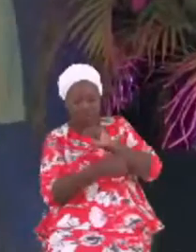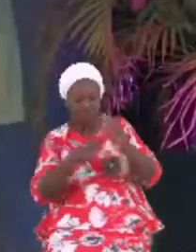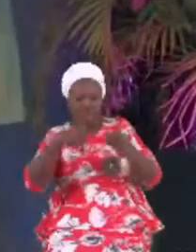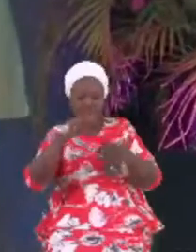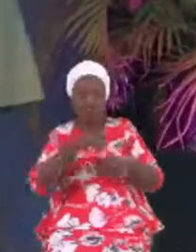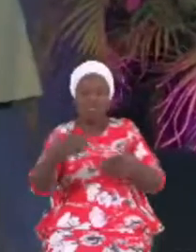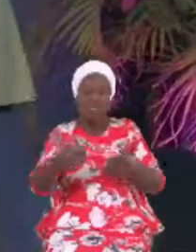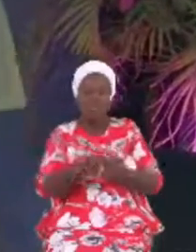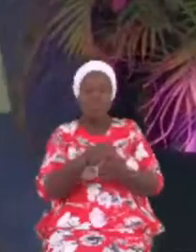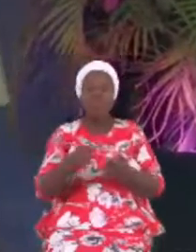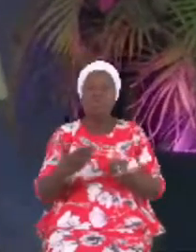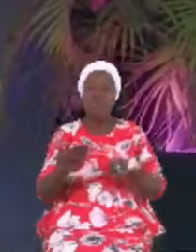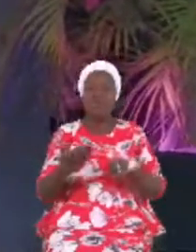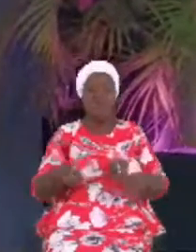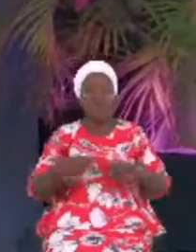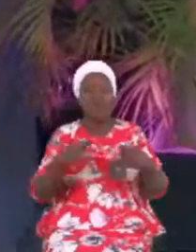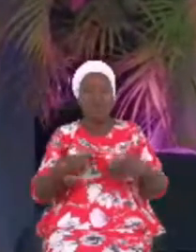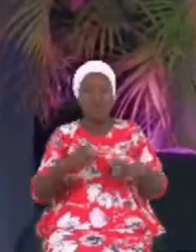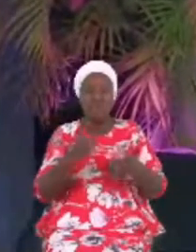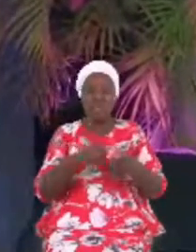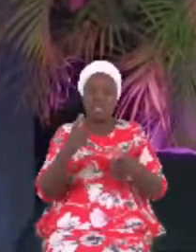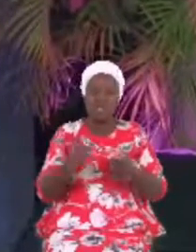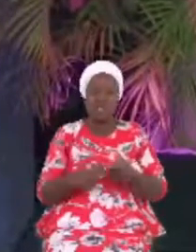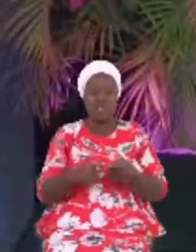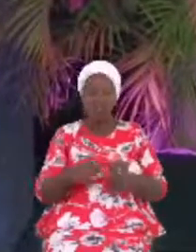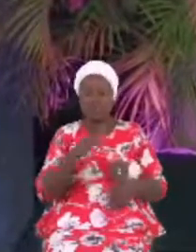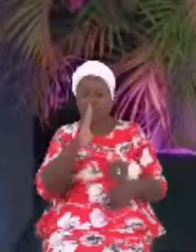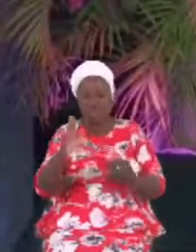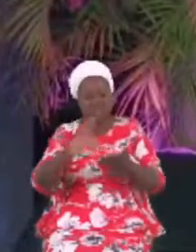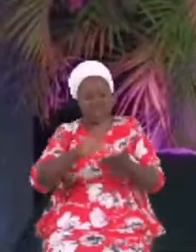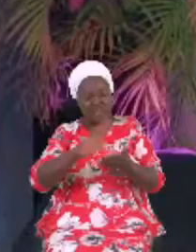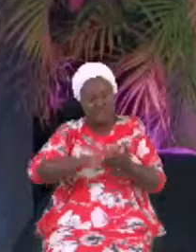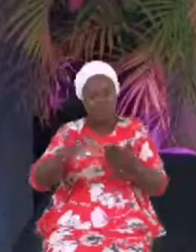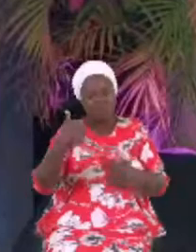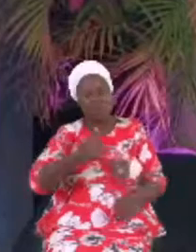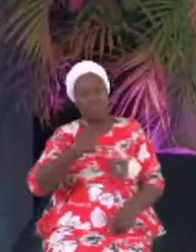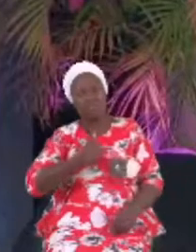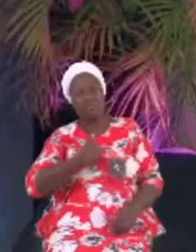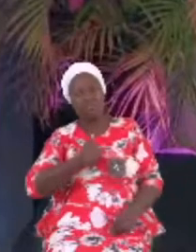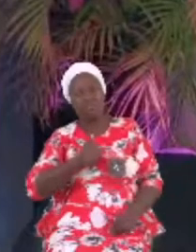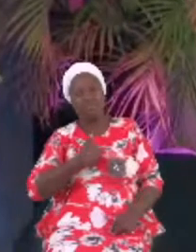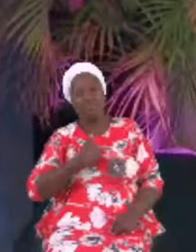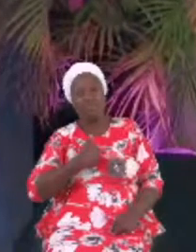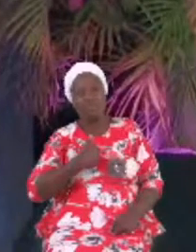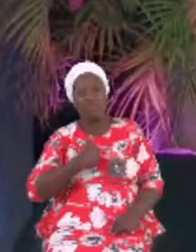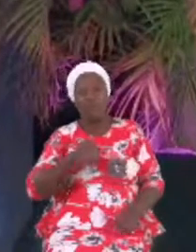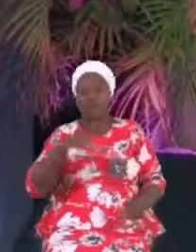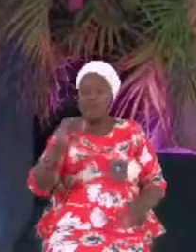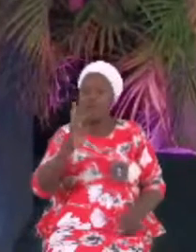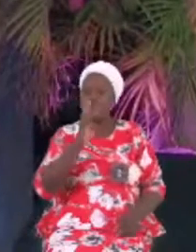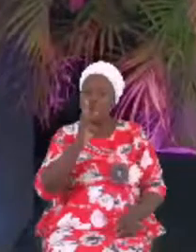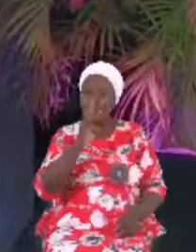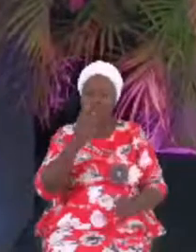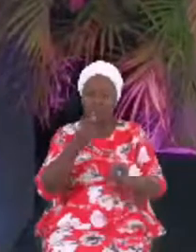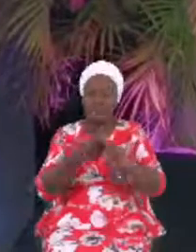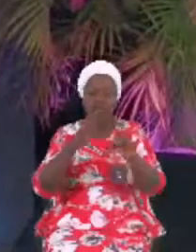une nouvelle page et être si pur moi-même. Il n'y a pas d'eau du Jourdain. Il n'y a pas